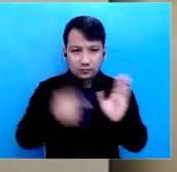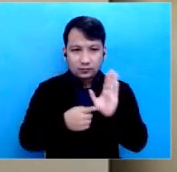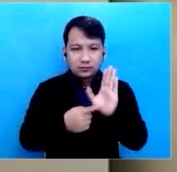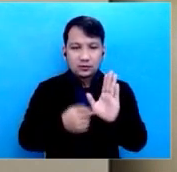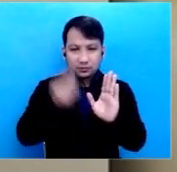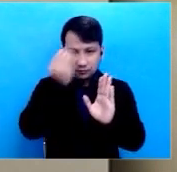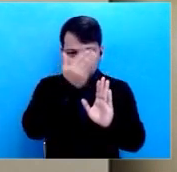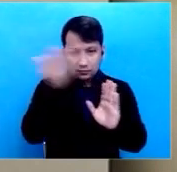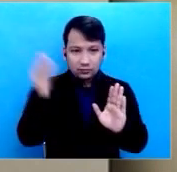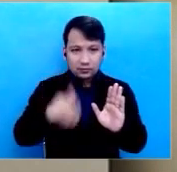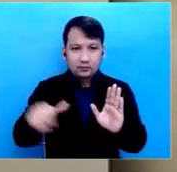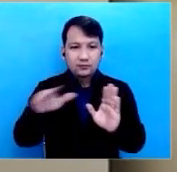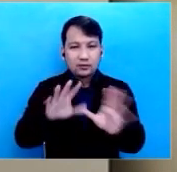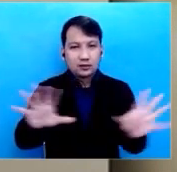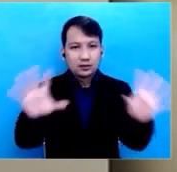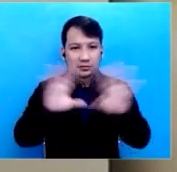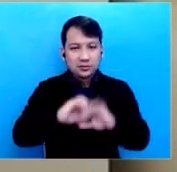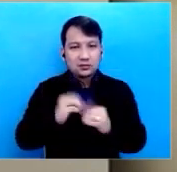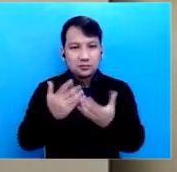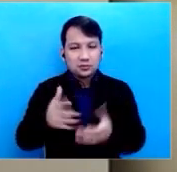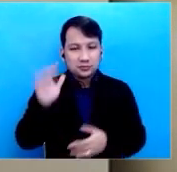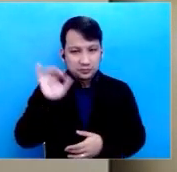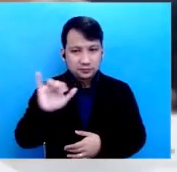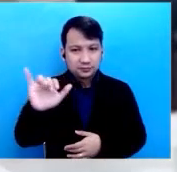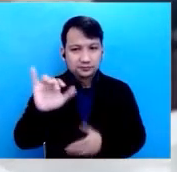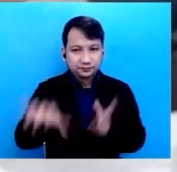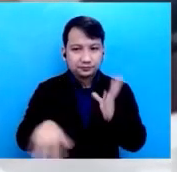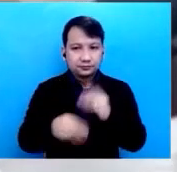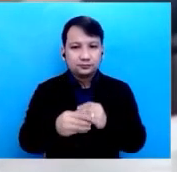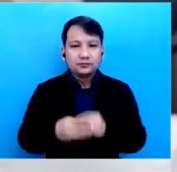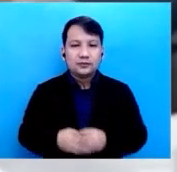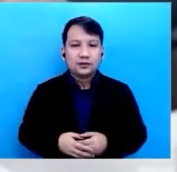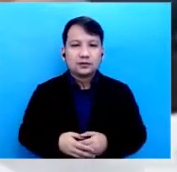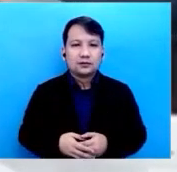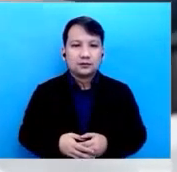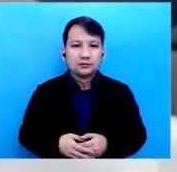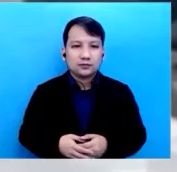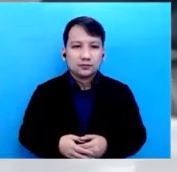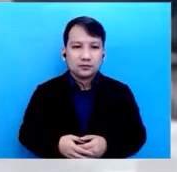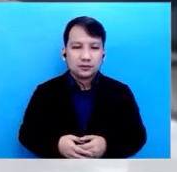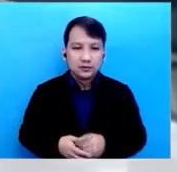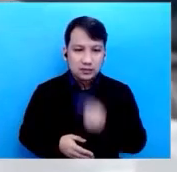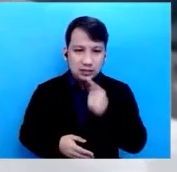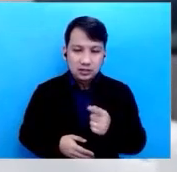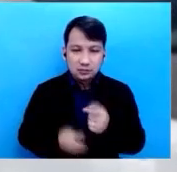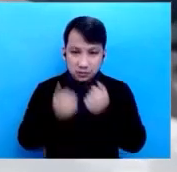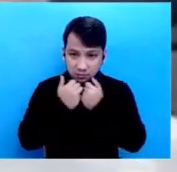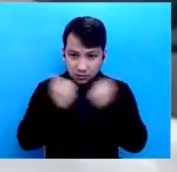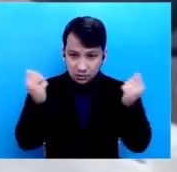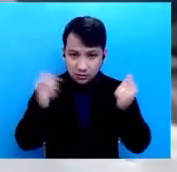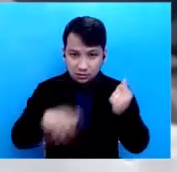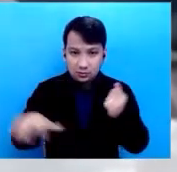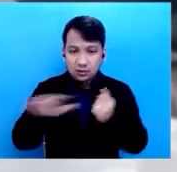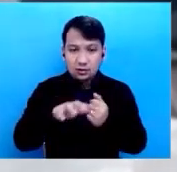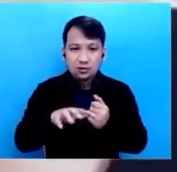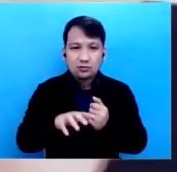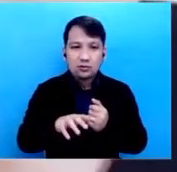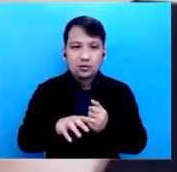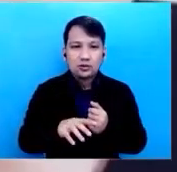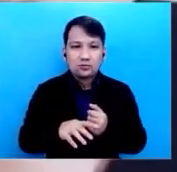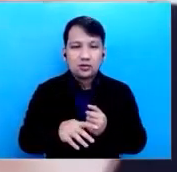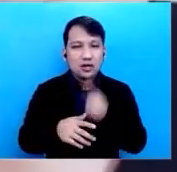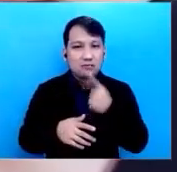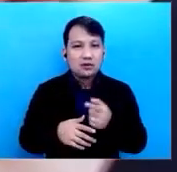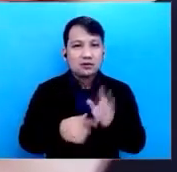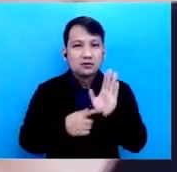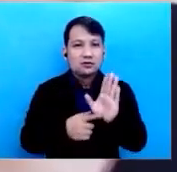niyang makasama habang buhay. Dahil sa anunsyong yan, on cloud 9 ang